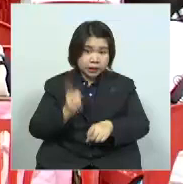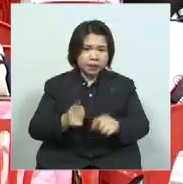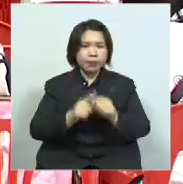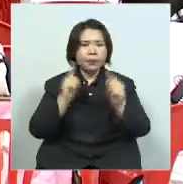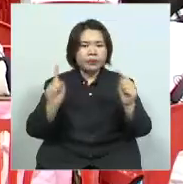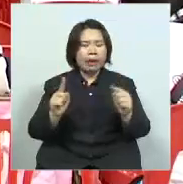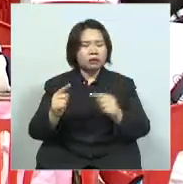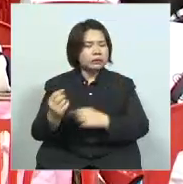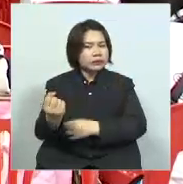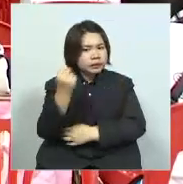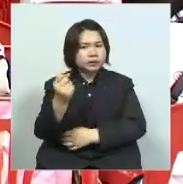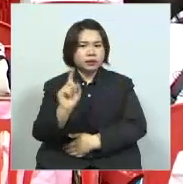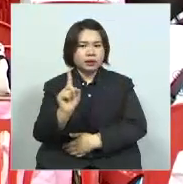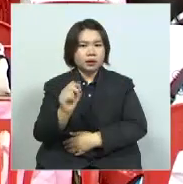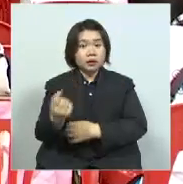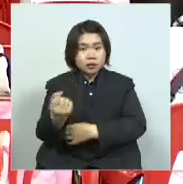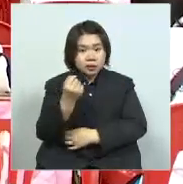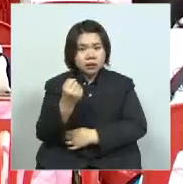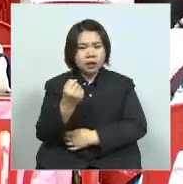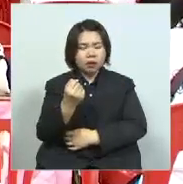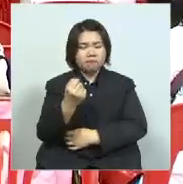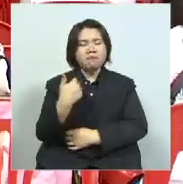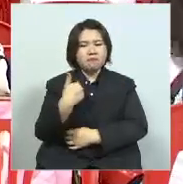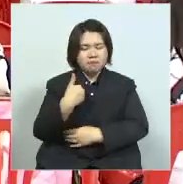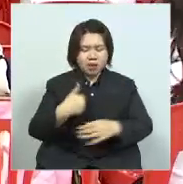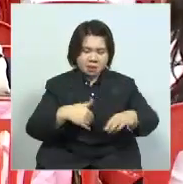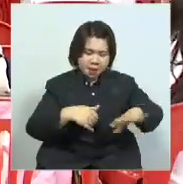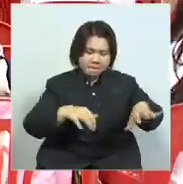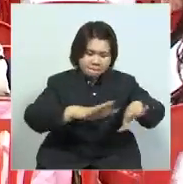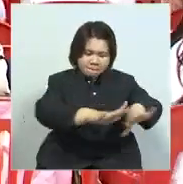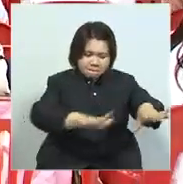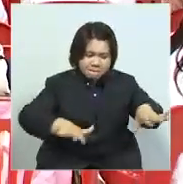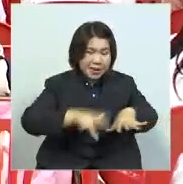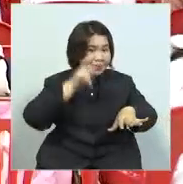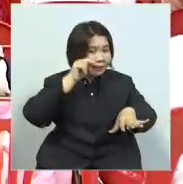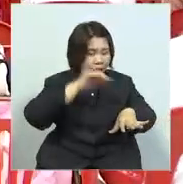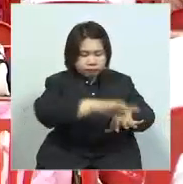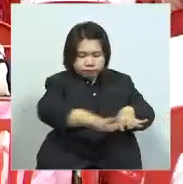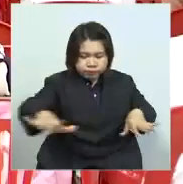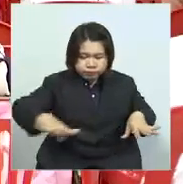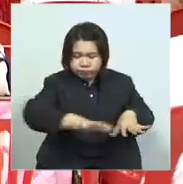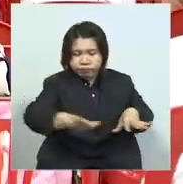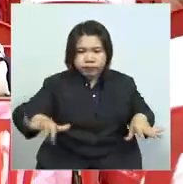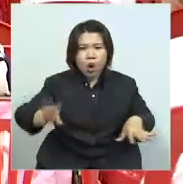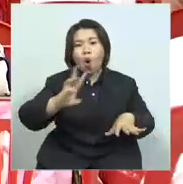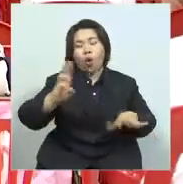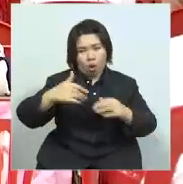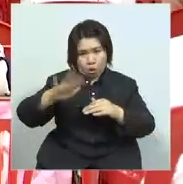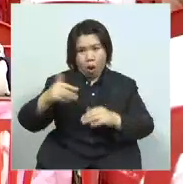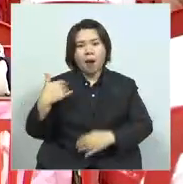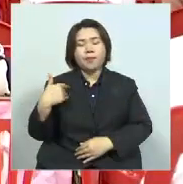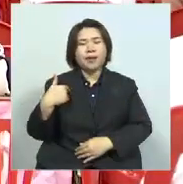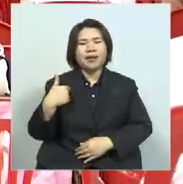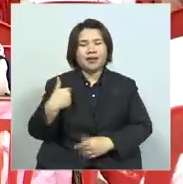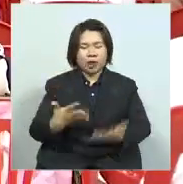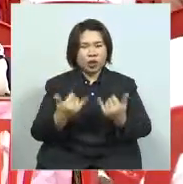รือว่าข้อแข็งของจังหวัดบึงกาฬก็คือการมีบึงเล็กๆอยู่ทั่วจังหวัดกว่า600บึงค่ะในครม.ครั้งนี้เลยมีการ